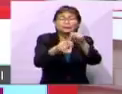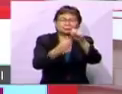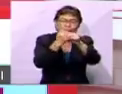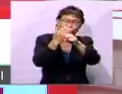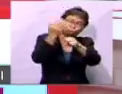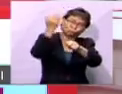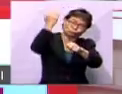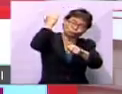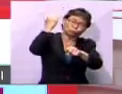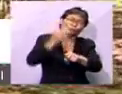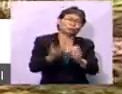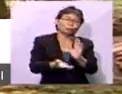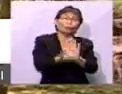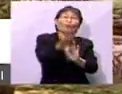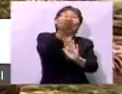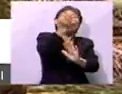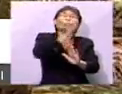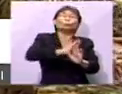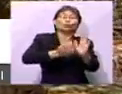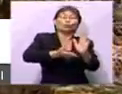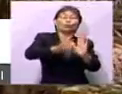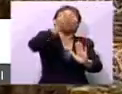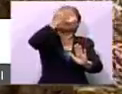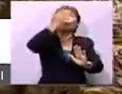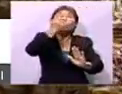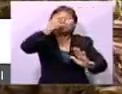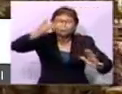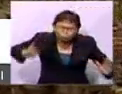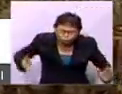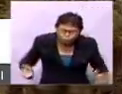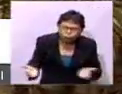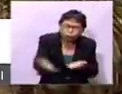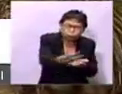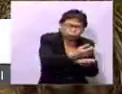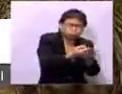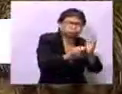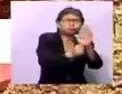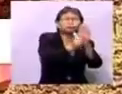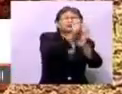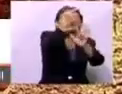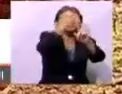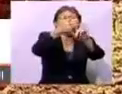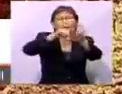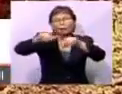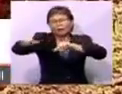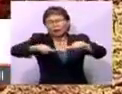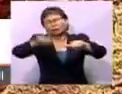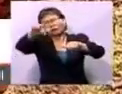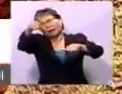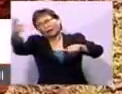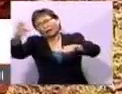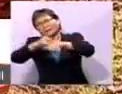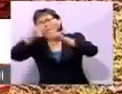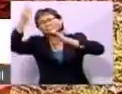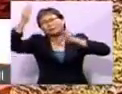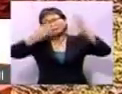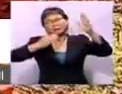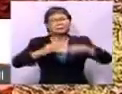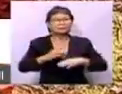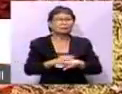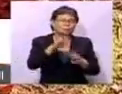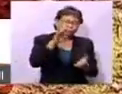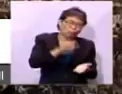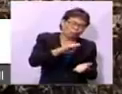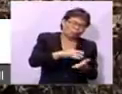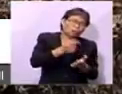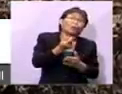sebelumnya. Peningkatan keuntungan ini didorong pendapatan yang lebih tinggi daripada aktiviti huluan di Malaysia dan